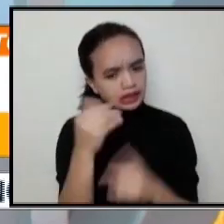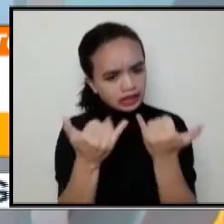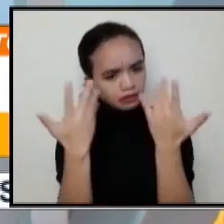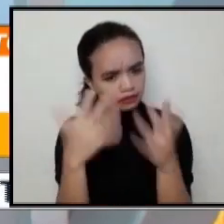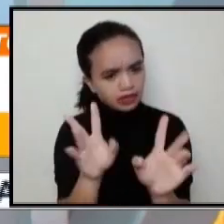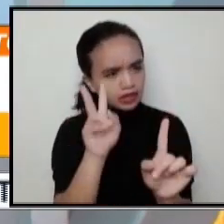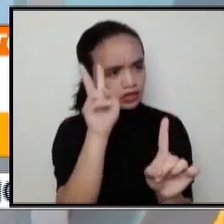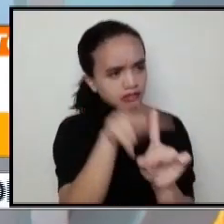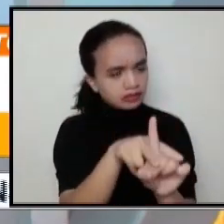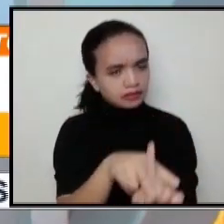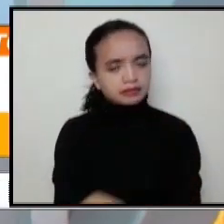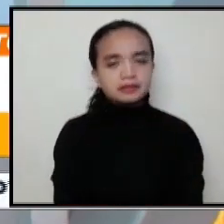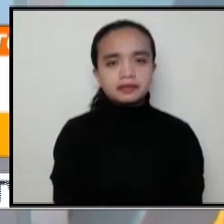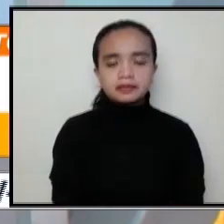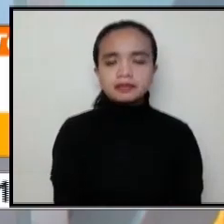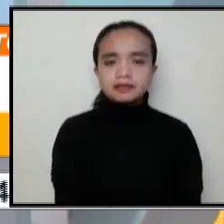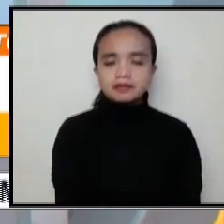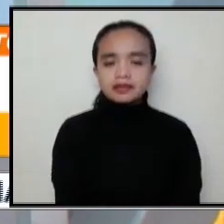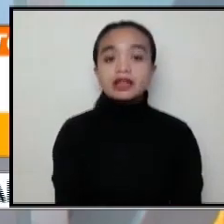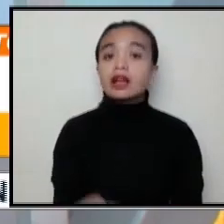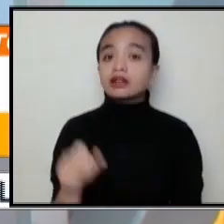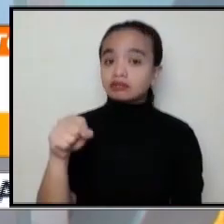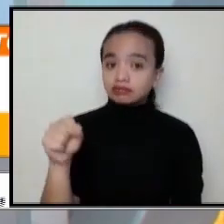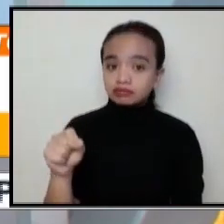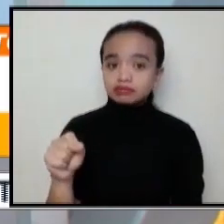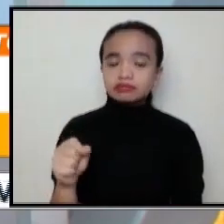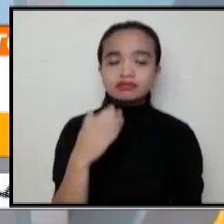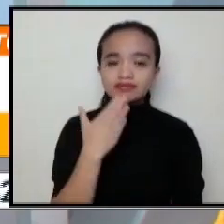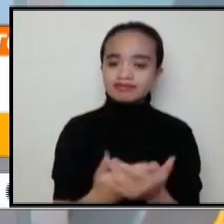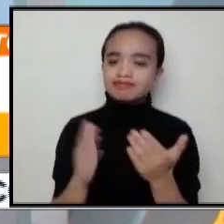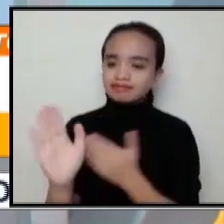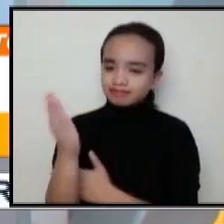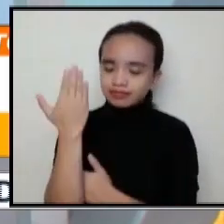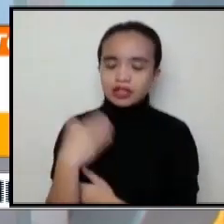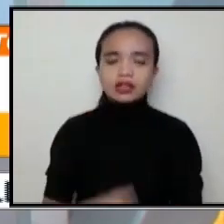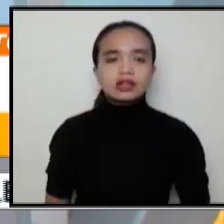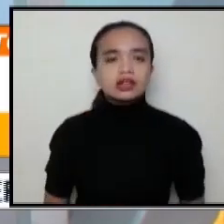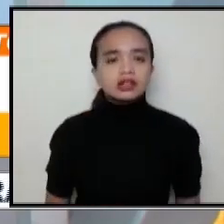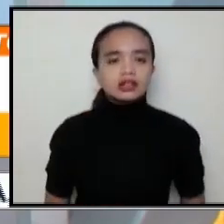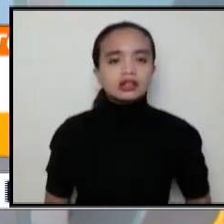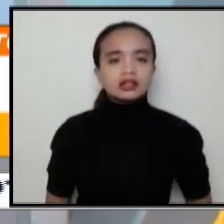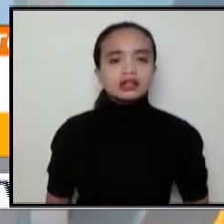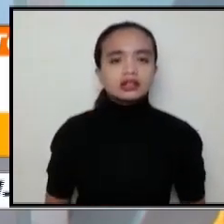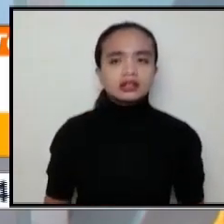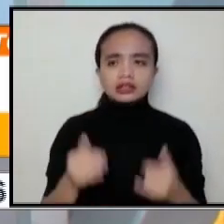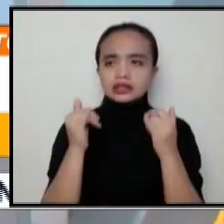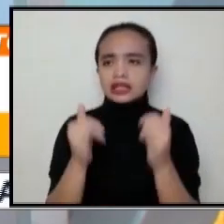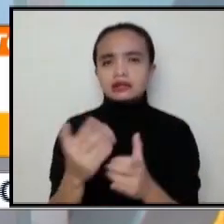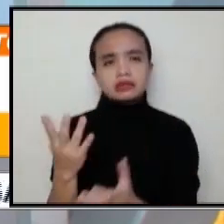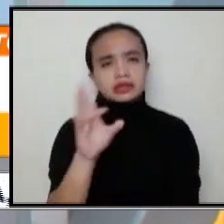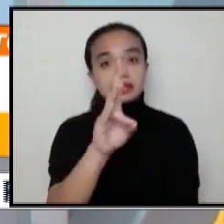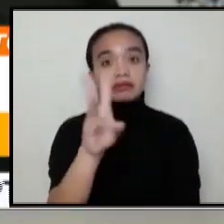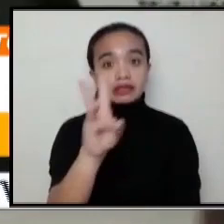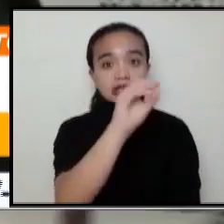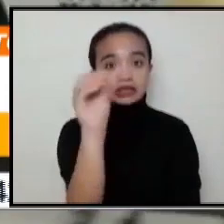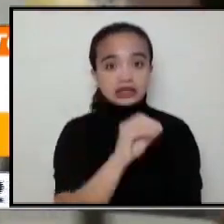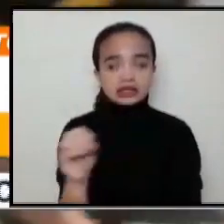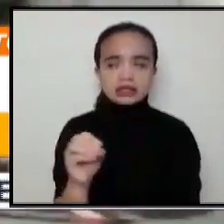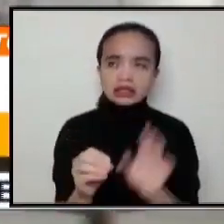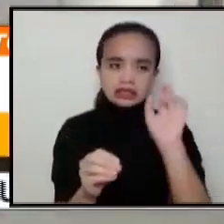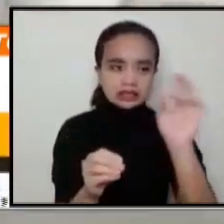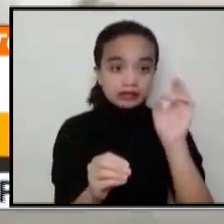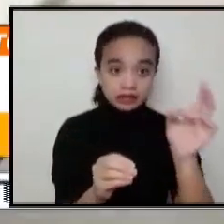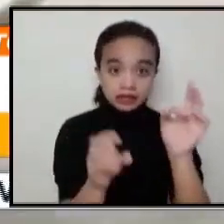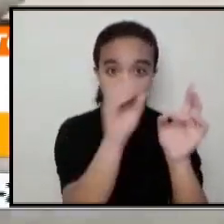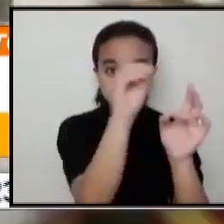sir? Hi Dayan, good morning. Yung porsyento, it still is 76, no? From 70 when we reported